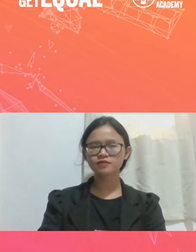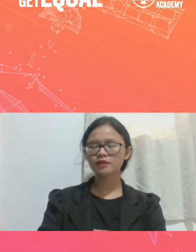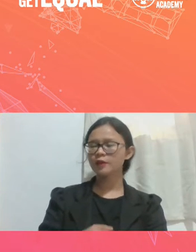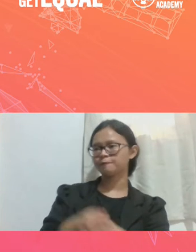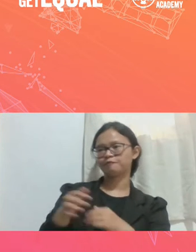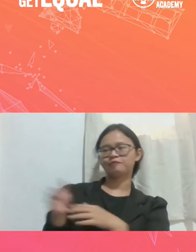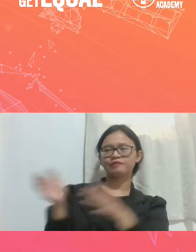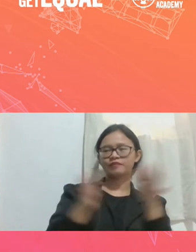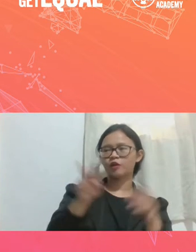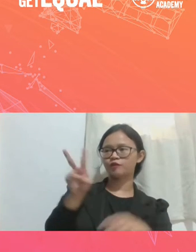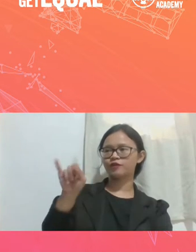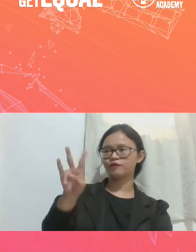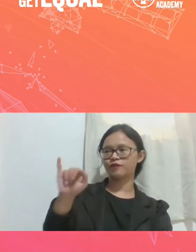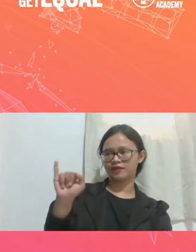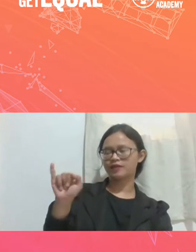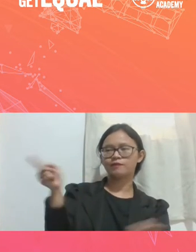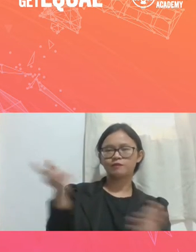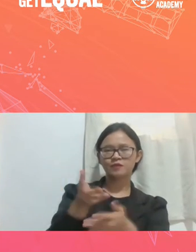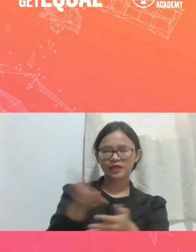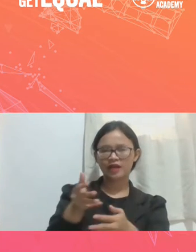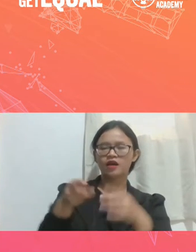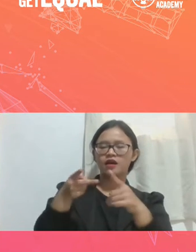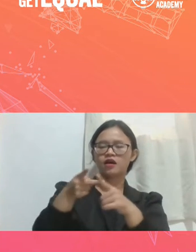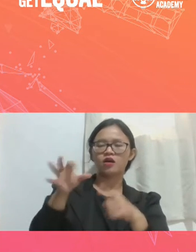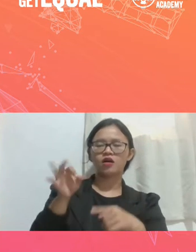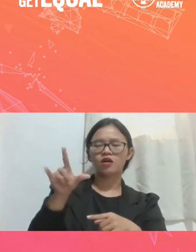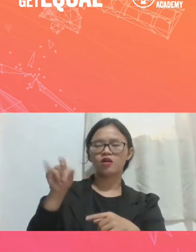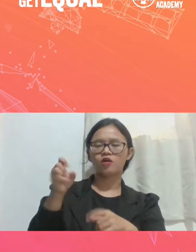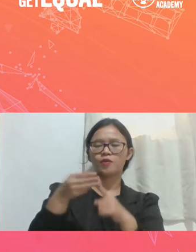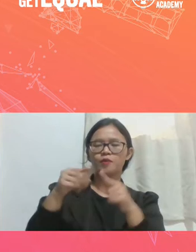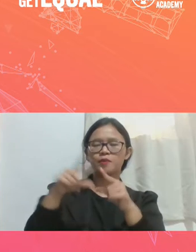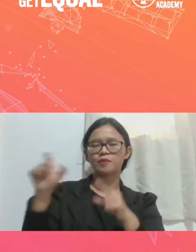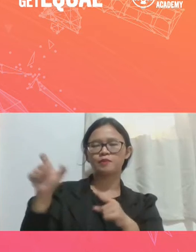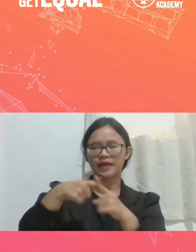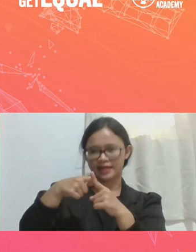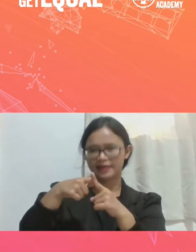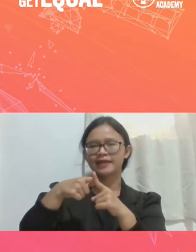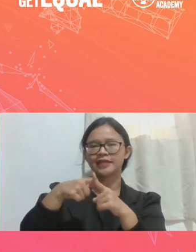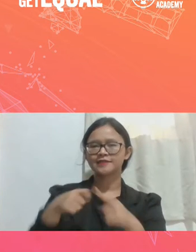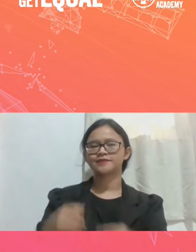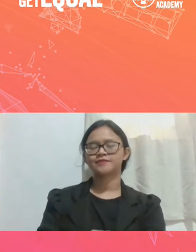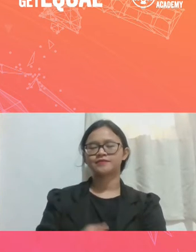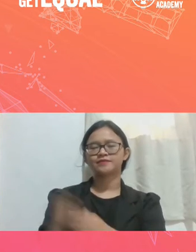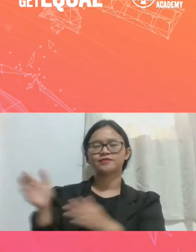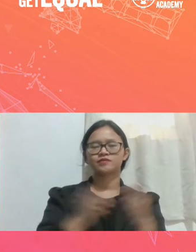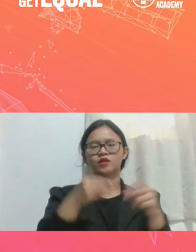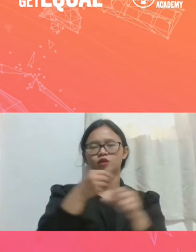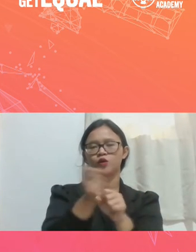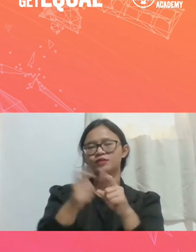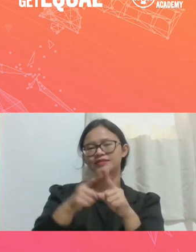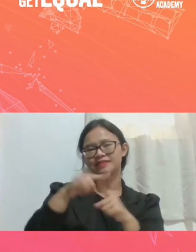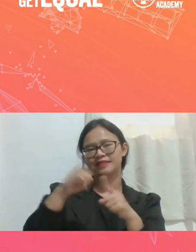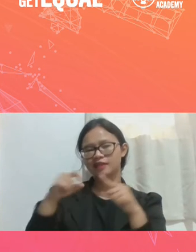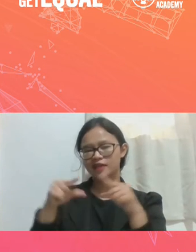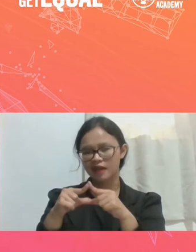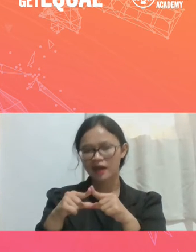Vivi dari Holabek, ya Holabek Community Jakarta. Mbak Gustika Yusuf Hatta selaku founder